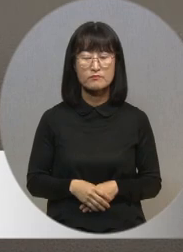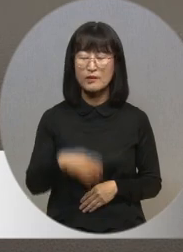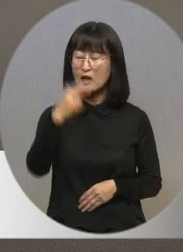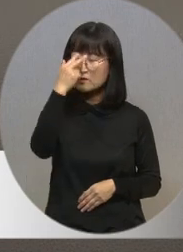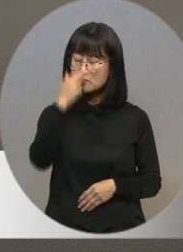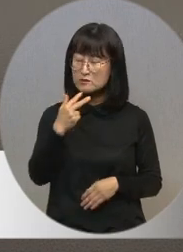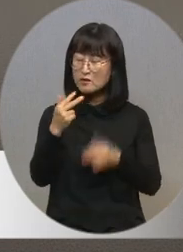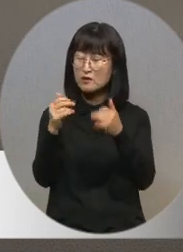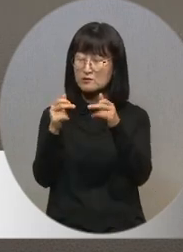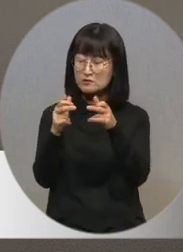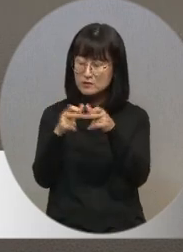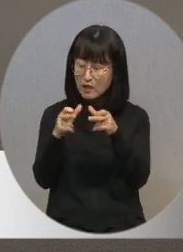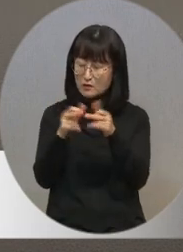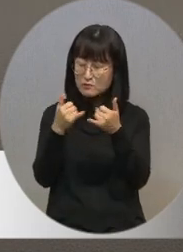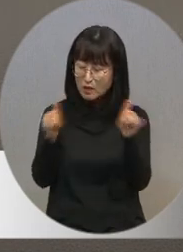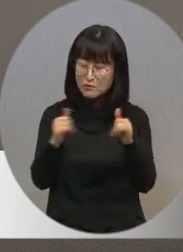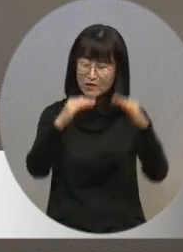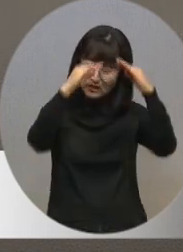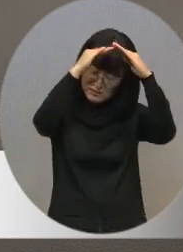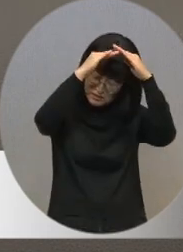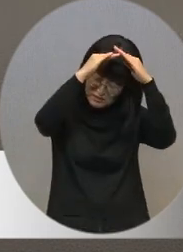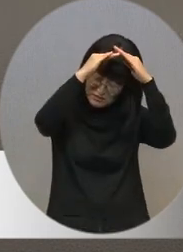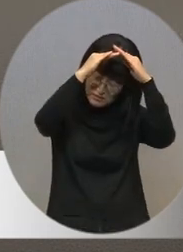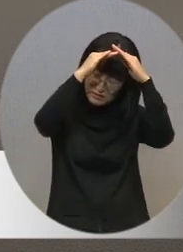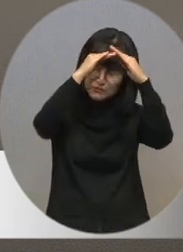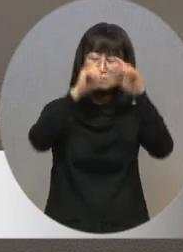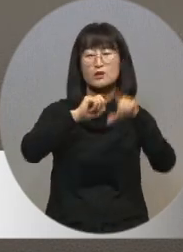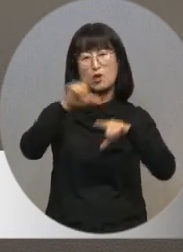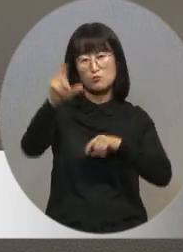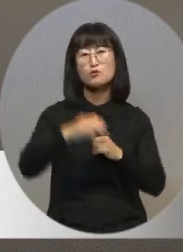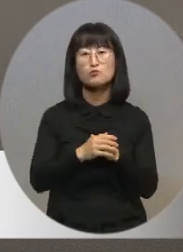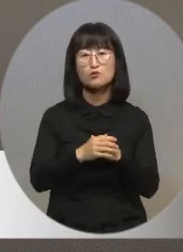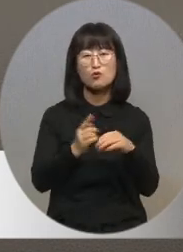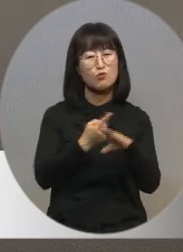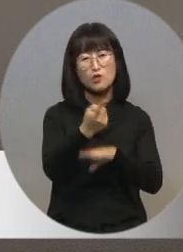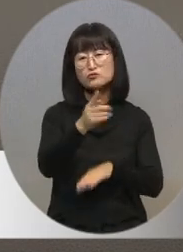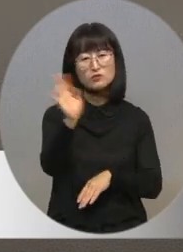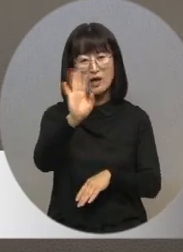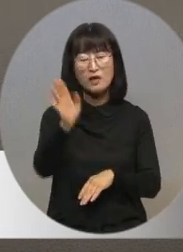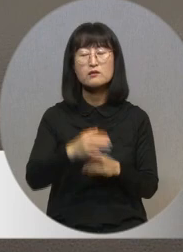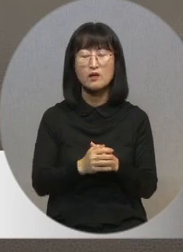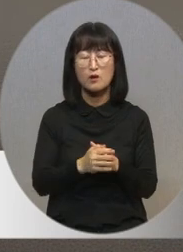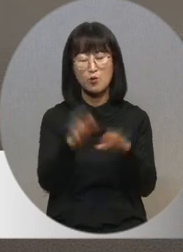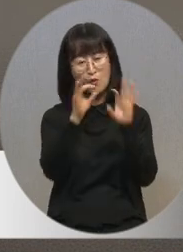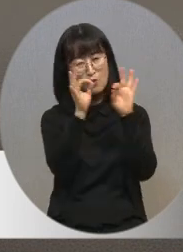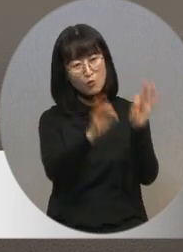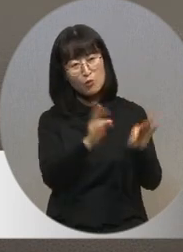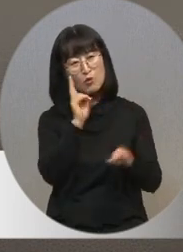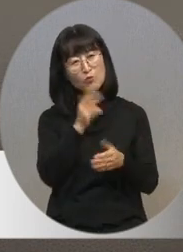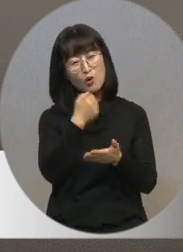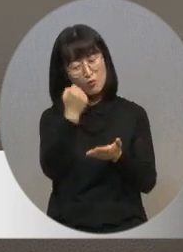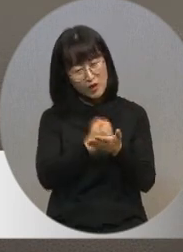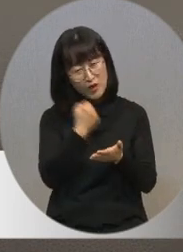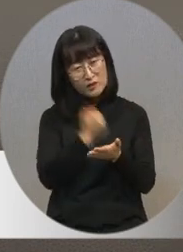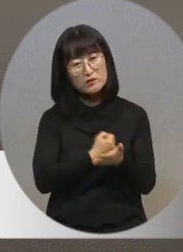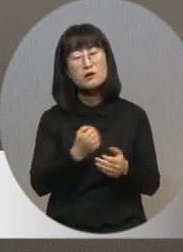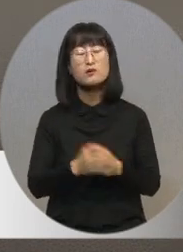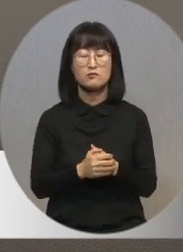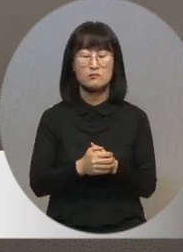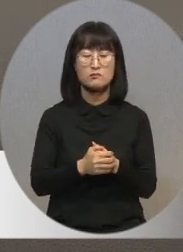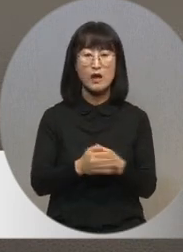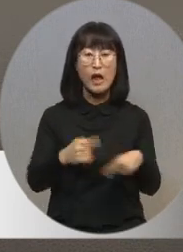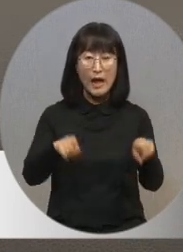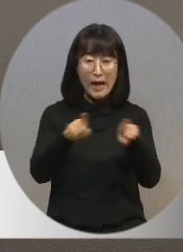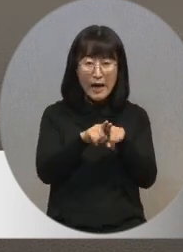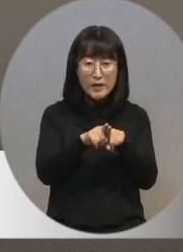시각장애인들이 집에 계시는 분들이 많아요. 밖에를 안 나오시고 그런 분들 보면 정말 안타깝거든요. 같이